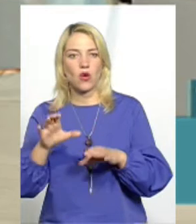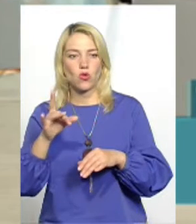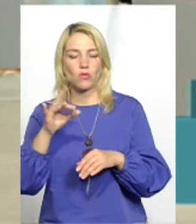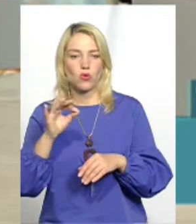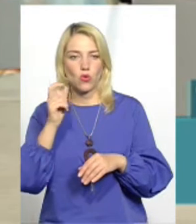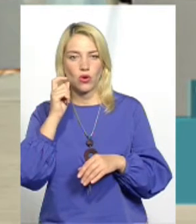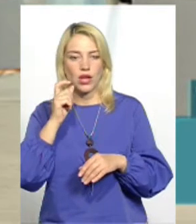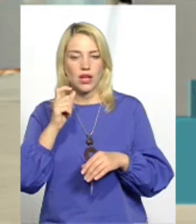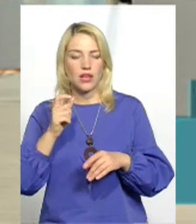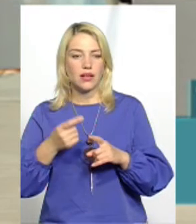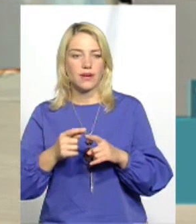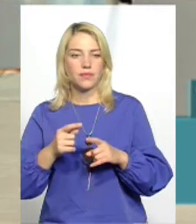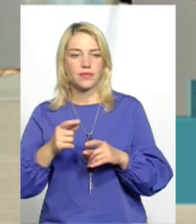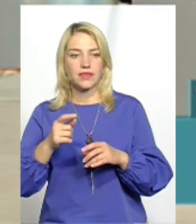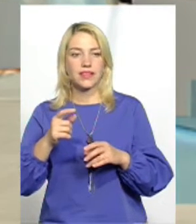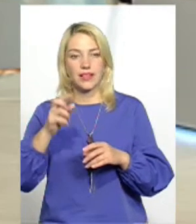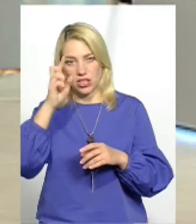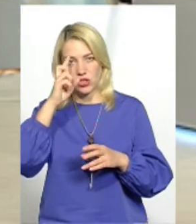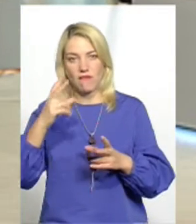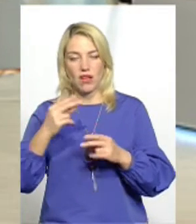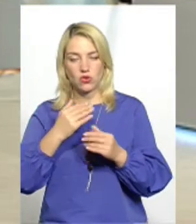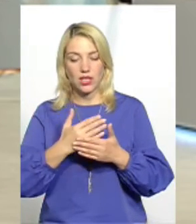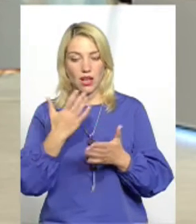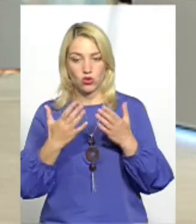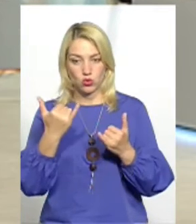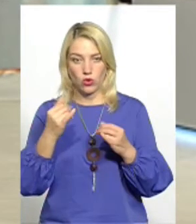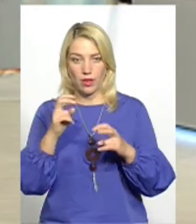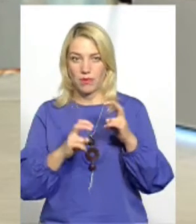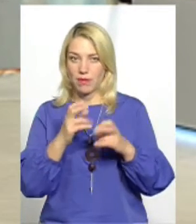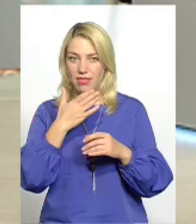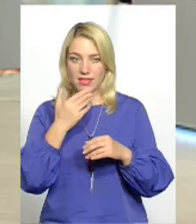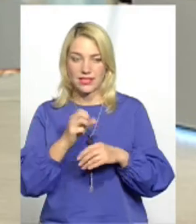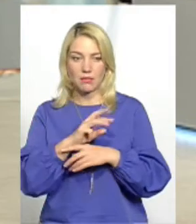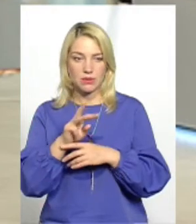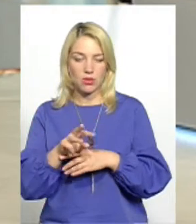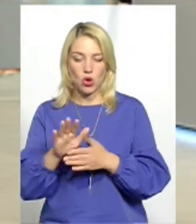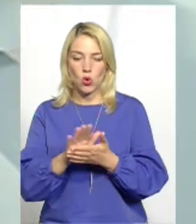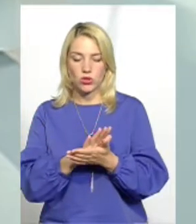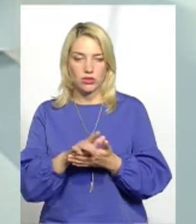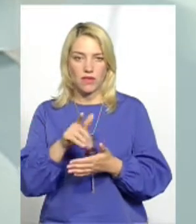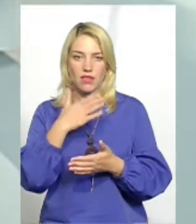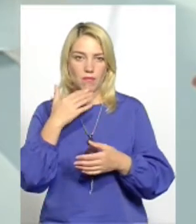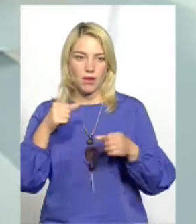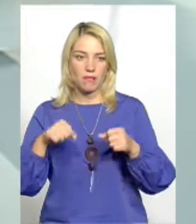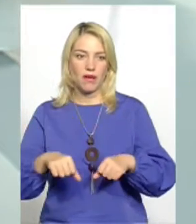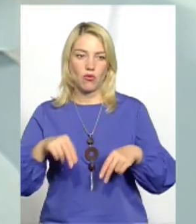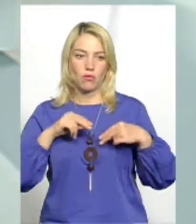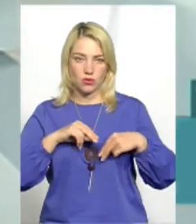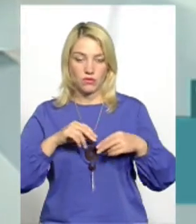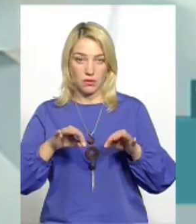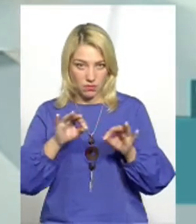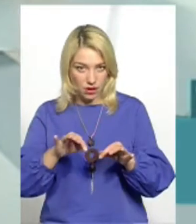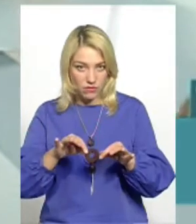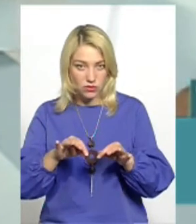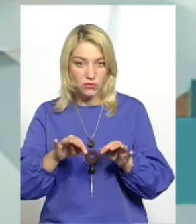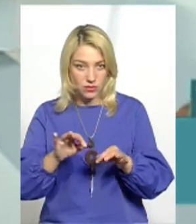нам гарантує, так? І якщо сьогодні підприємство не забезпечує очистки, воно не має права працювати. Логіка така.